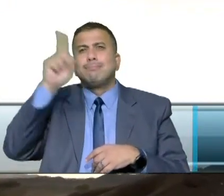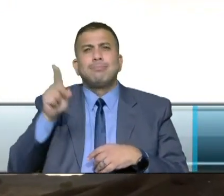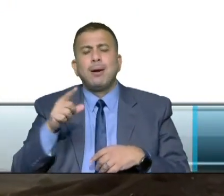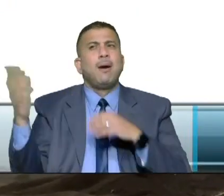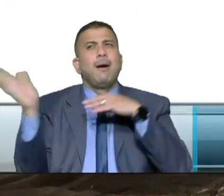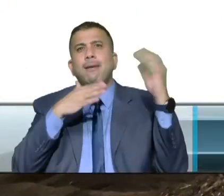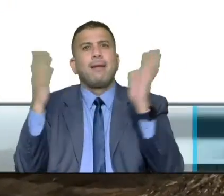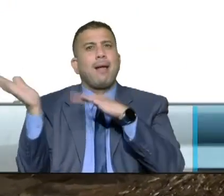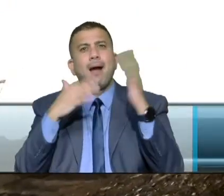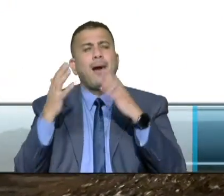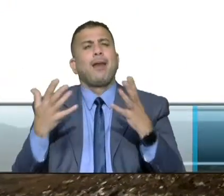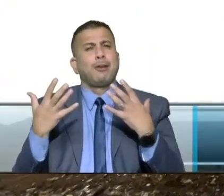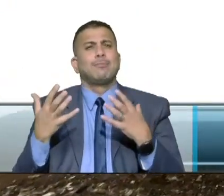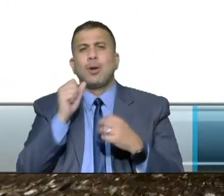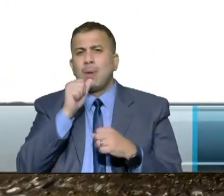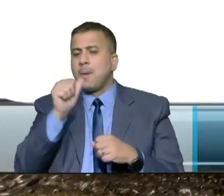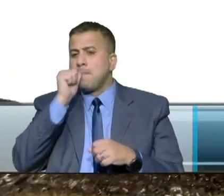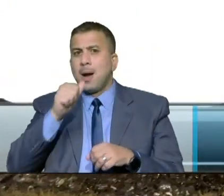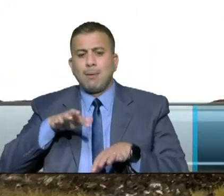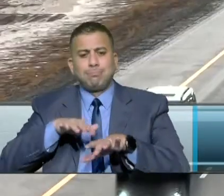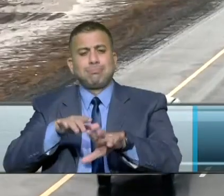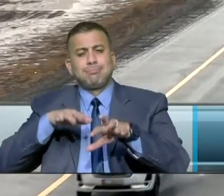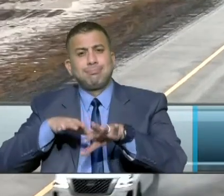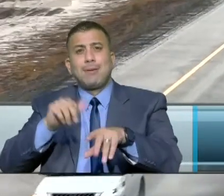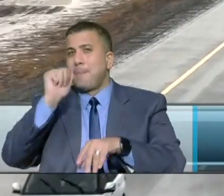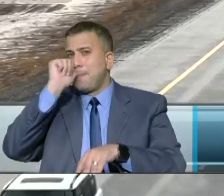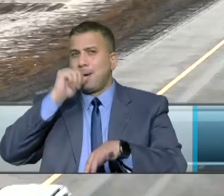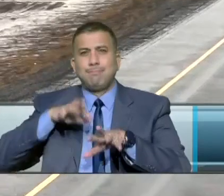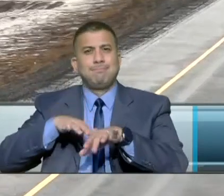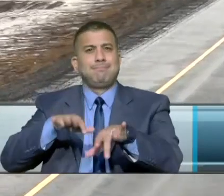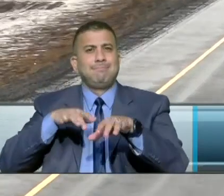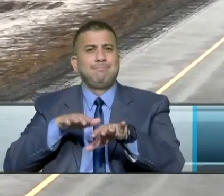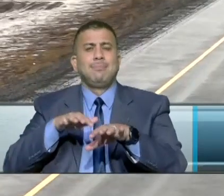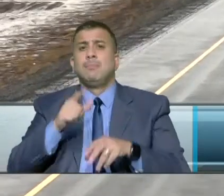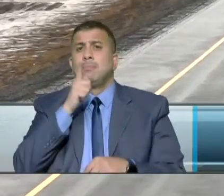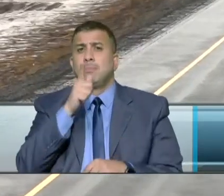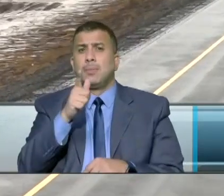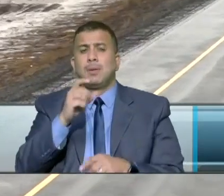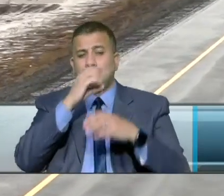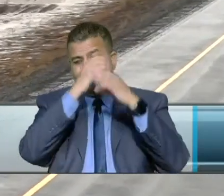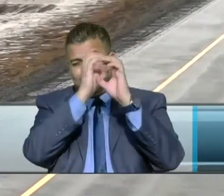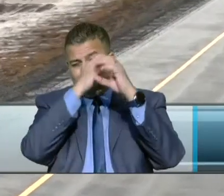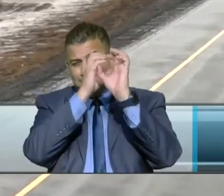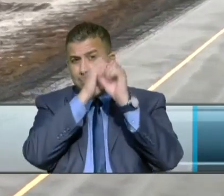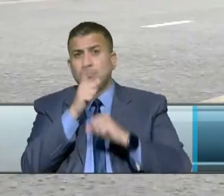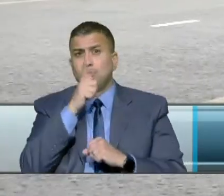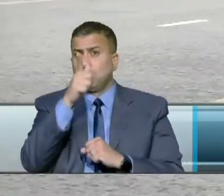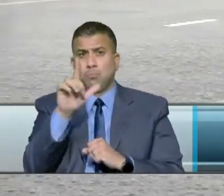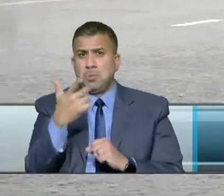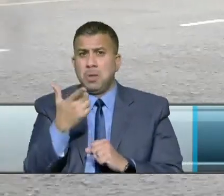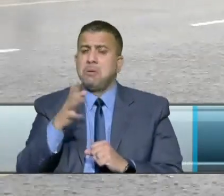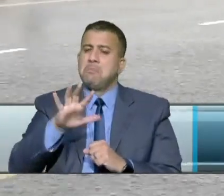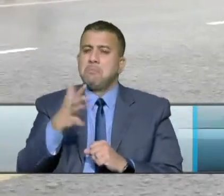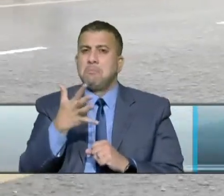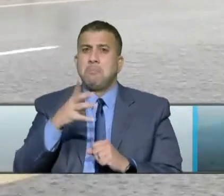نشطه ما ادى الى جريان الاوديه والشعاب هذا وتوقع المركز الوطني للارصاد استمرار حاله عدم